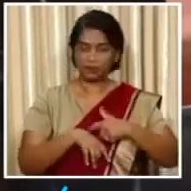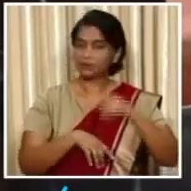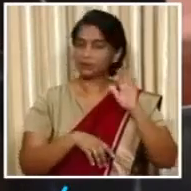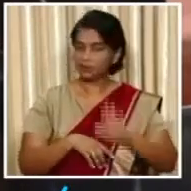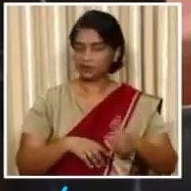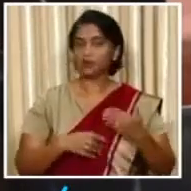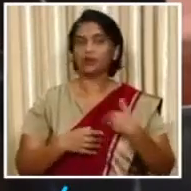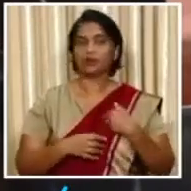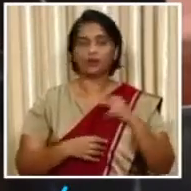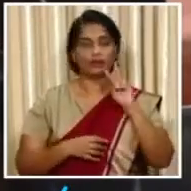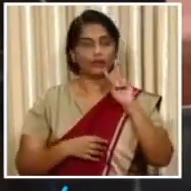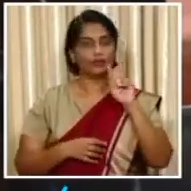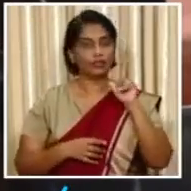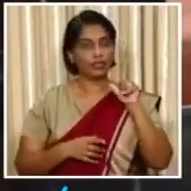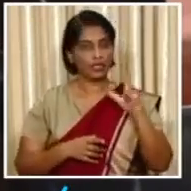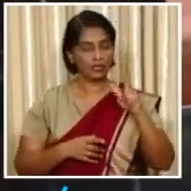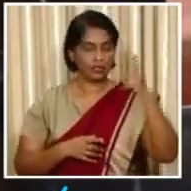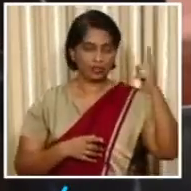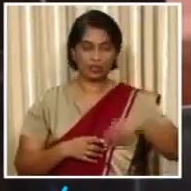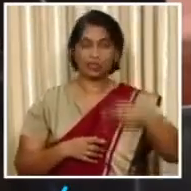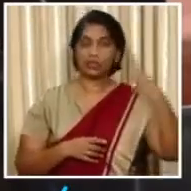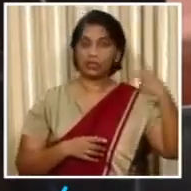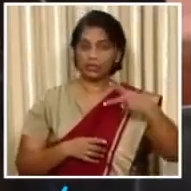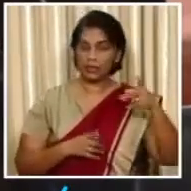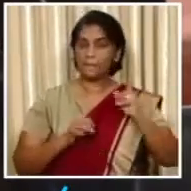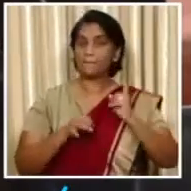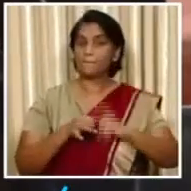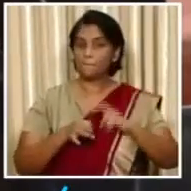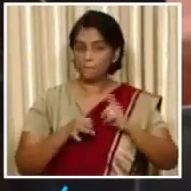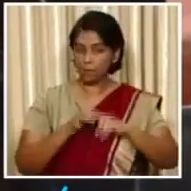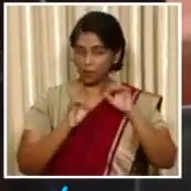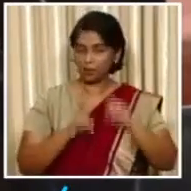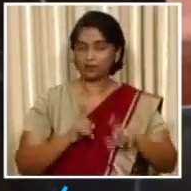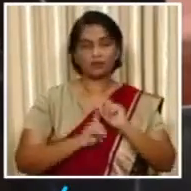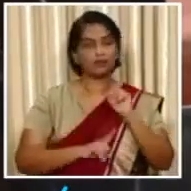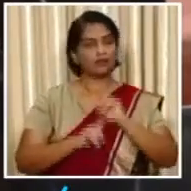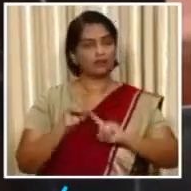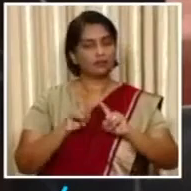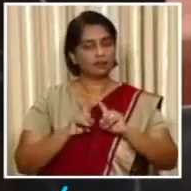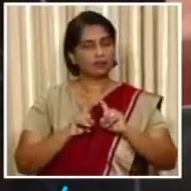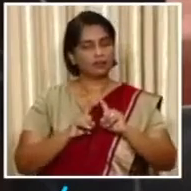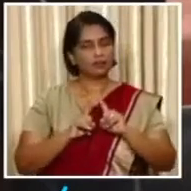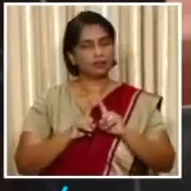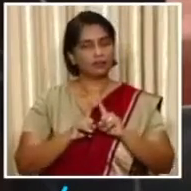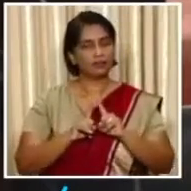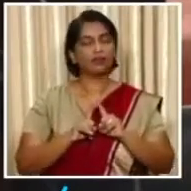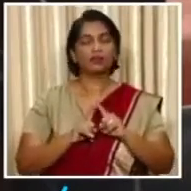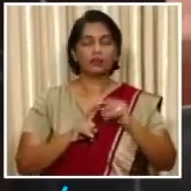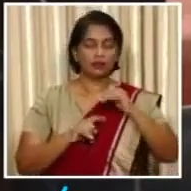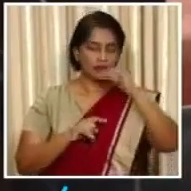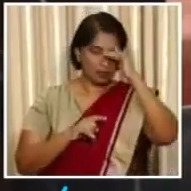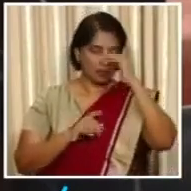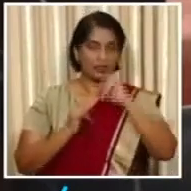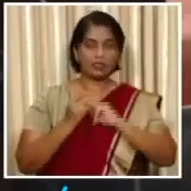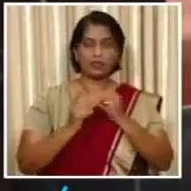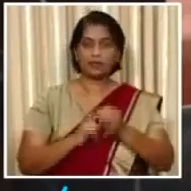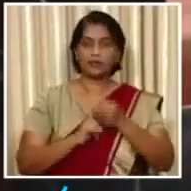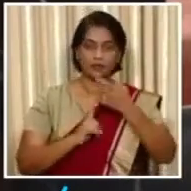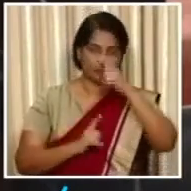27/2 கேள்வியின் மூலமாக இந்த சபையின் எதிர்க்கட்சித் தலைவர் சஜித் பிரேமதாஸ் அவர்கள் ஒரு